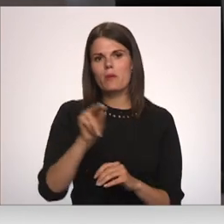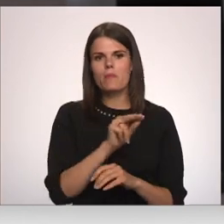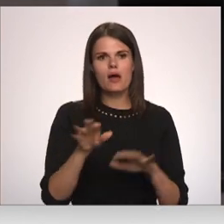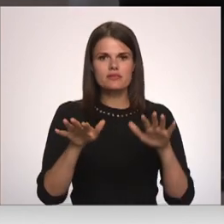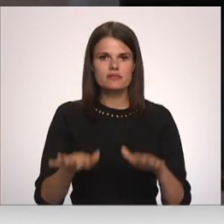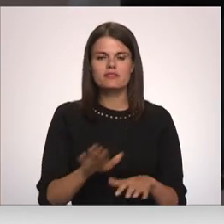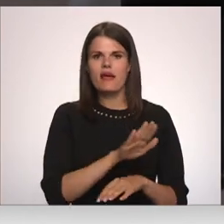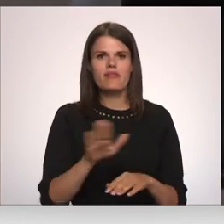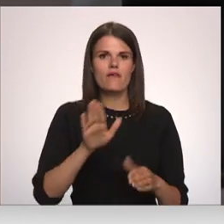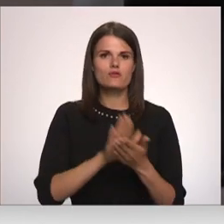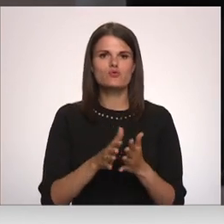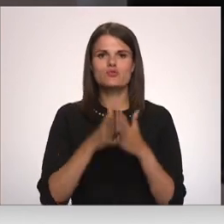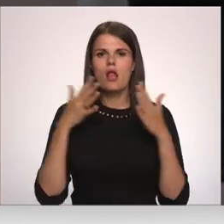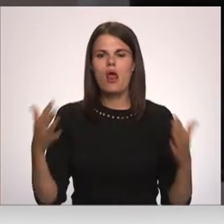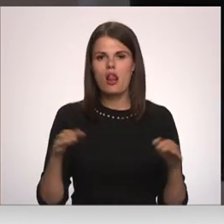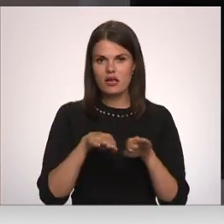lielās skatuves.